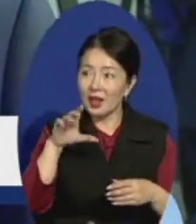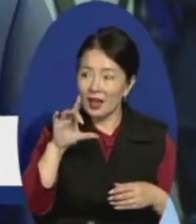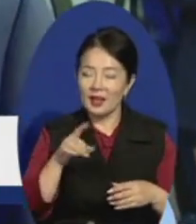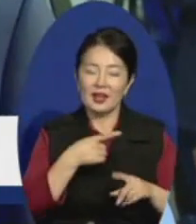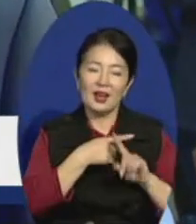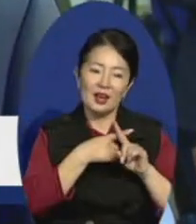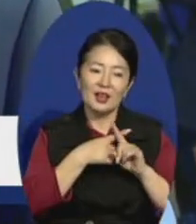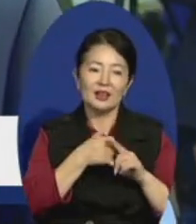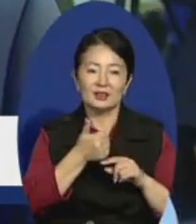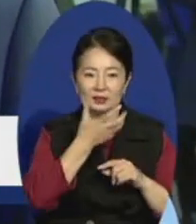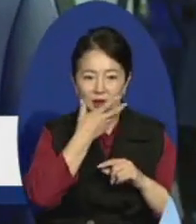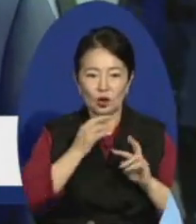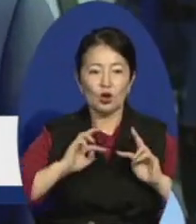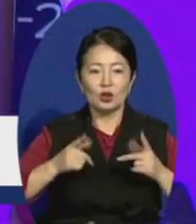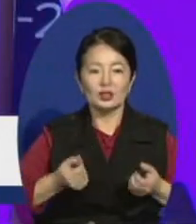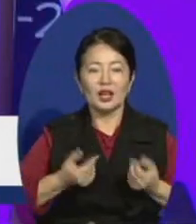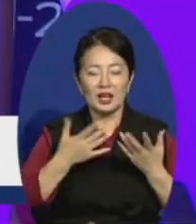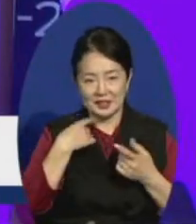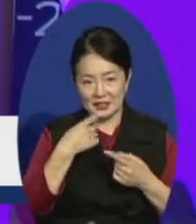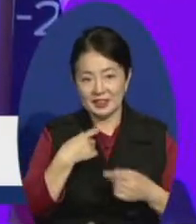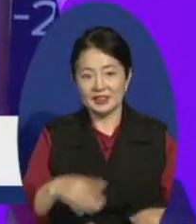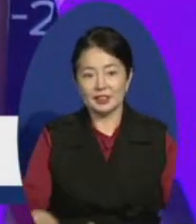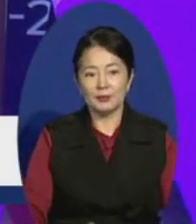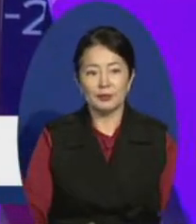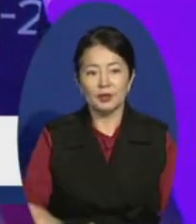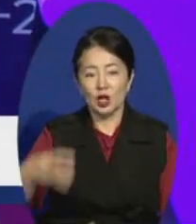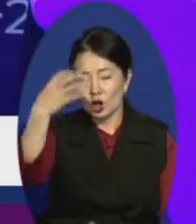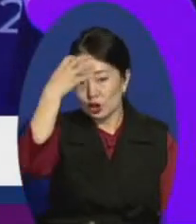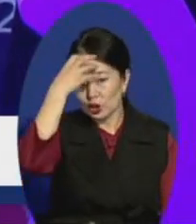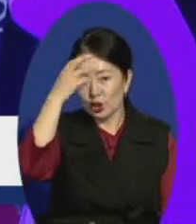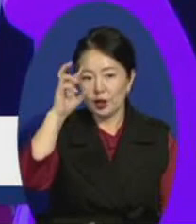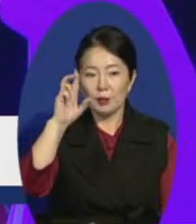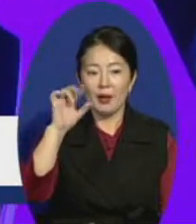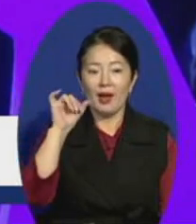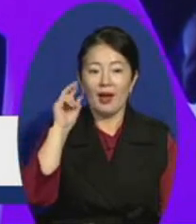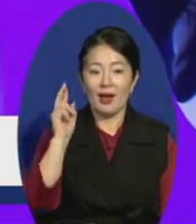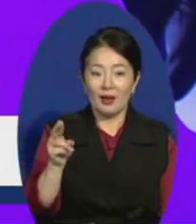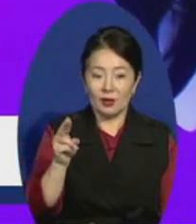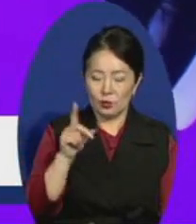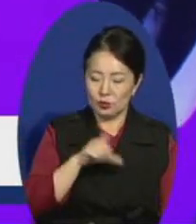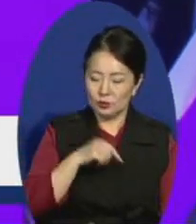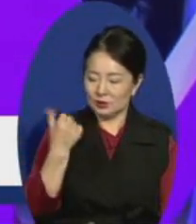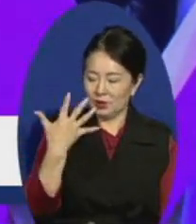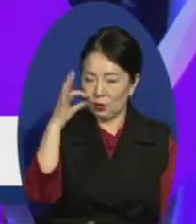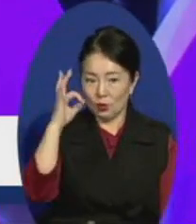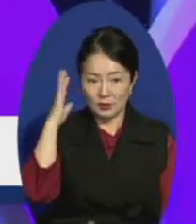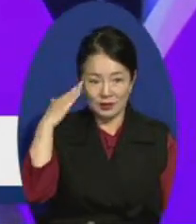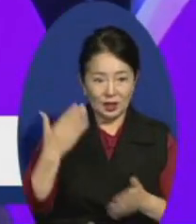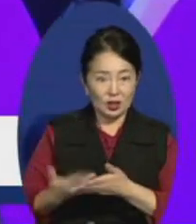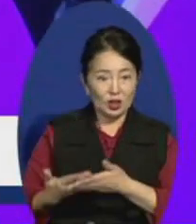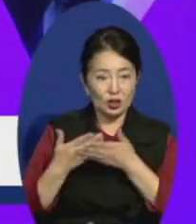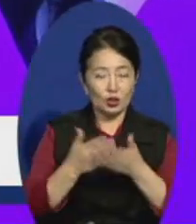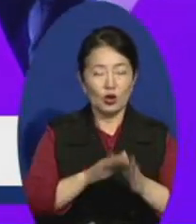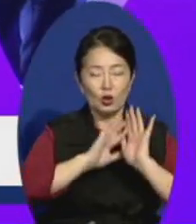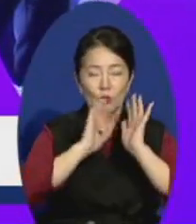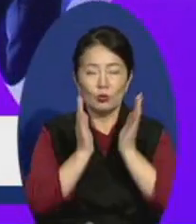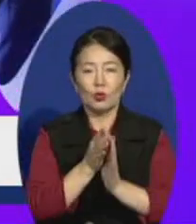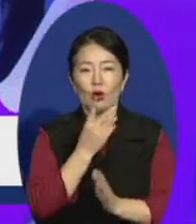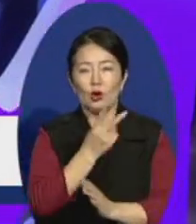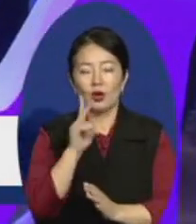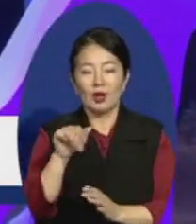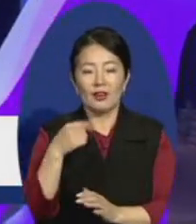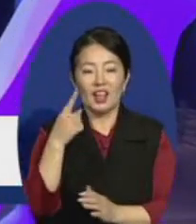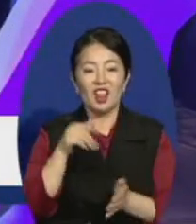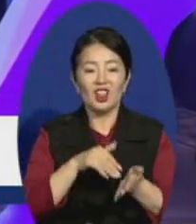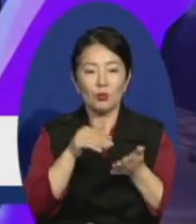том эерэг сайхан өөрчлөлтүүд гарч ирэх гэдэг хэлмээр. Төрийн банк энэ удаад олон нийтэд 5% санал болгож нийт 22.1